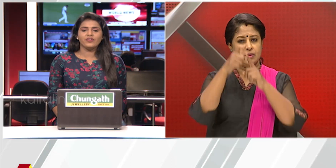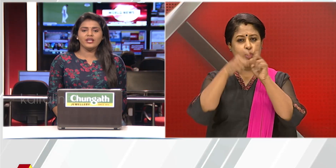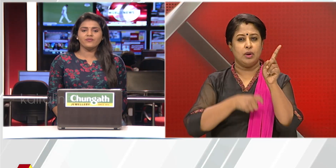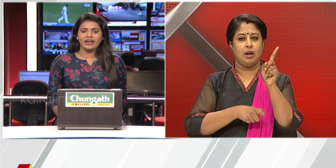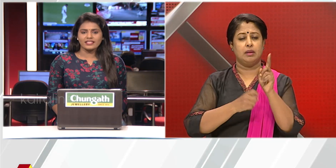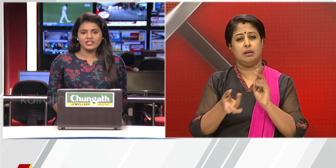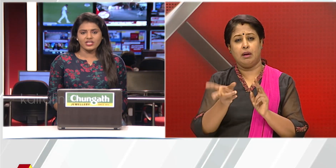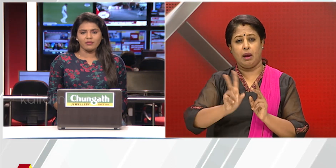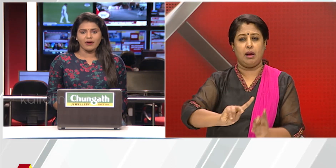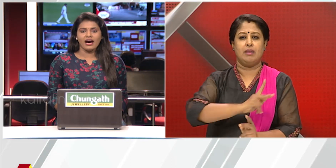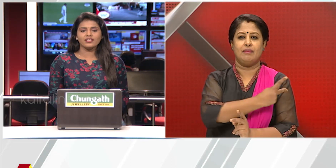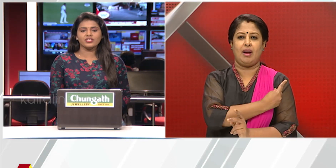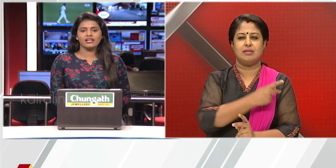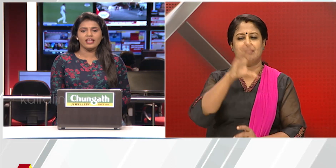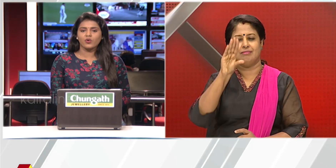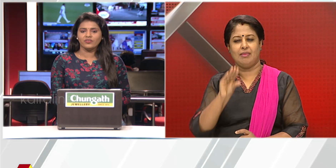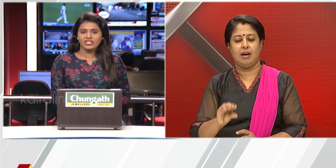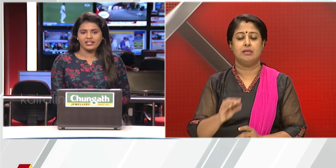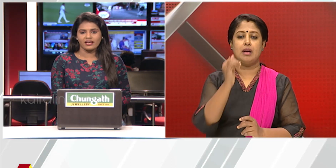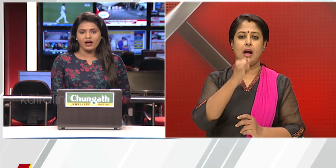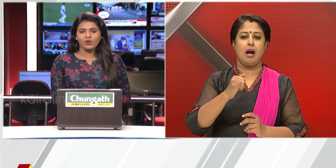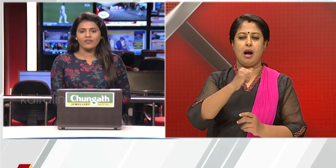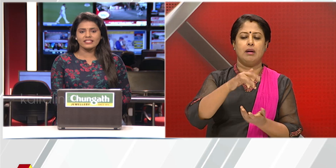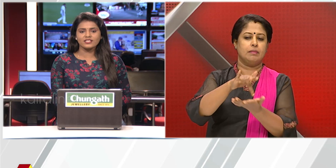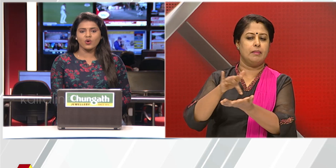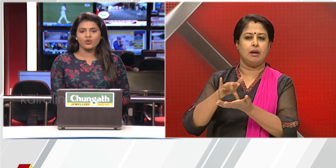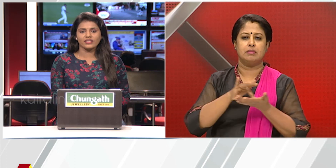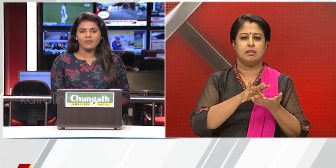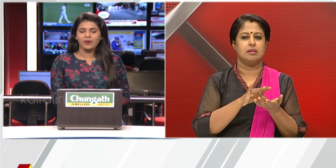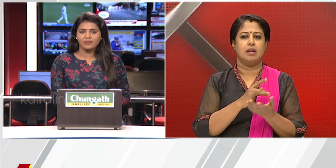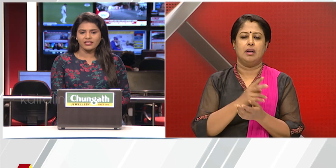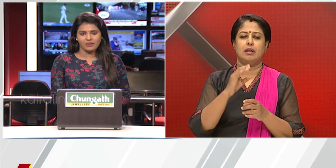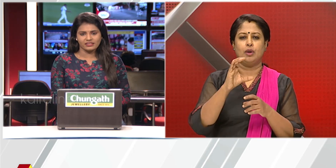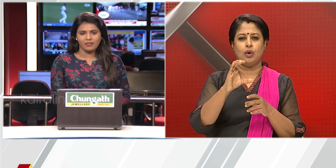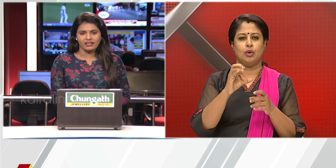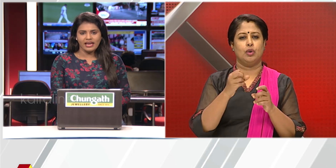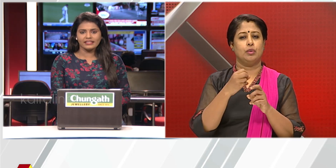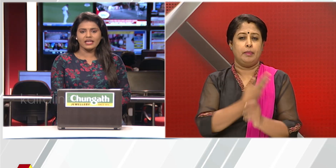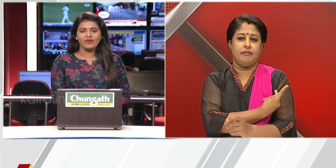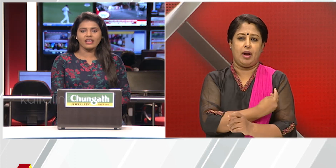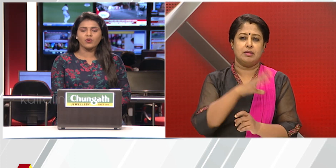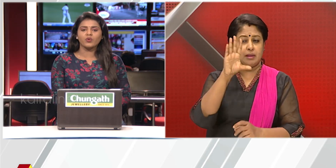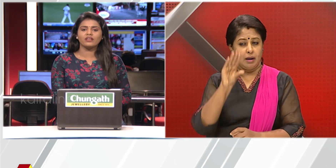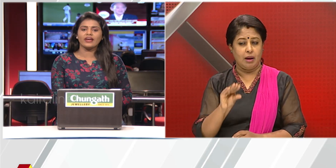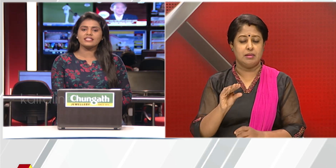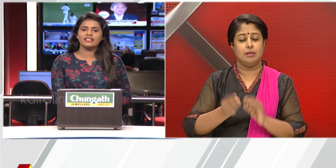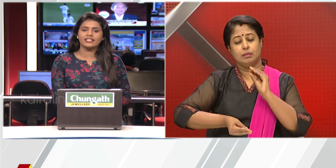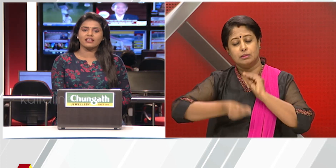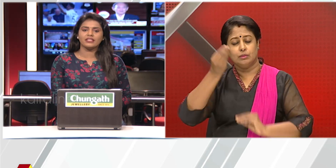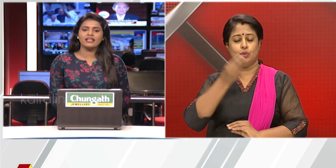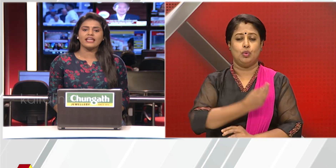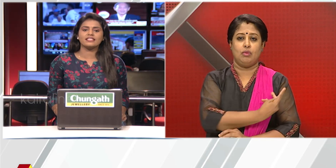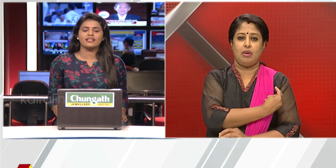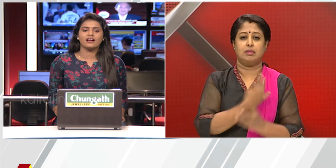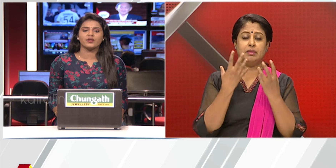സംസ്ഥാനത്ത് വീണ്ടും വാക്സിൻ ക്ഷാമം. ആറ് ജില്ലകളിൽ കോവിഷീൽഡ് ഇല്ല. കോവാക്സിൻ സ്റ്റോക്ക് ഉള്ളത് പരിമിതം മാത്രമാണ്. എത്രയും വേഗം കൂടുതൽ വാക്സിൻ